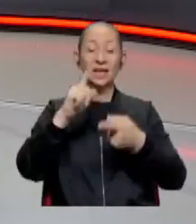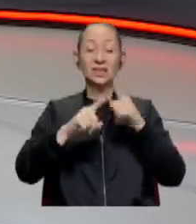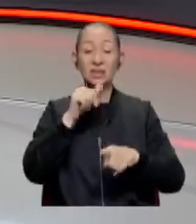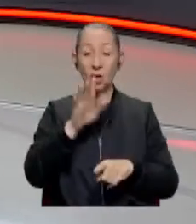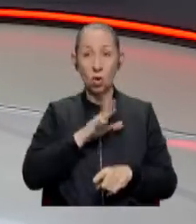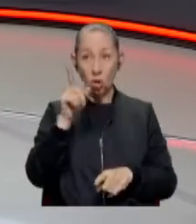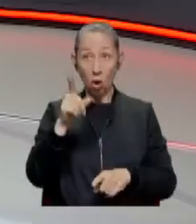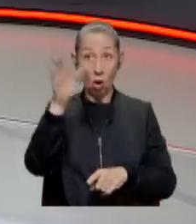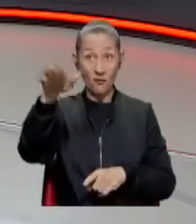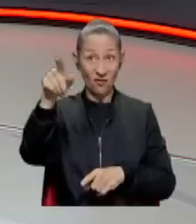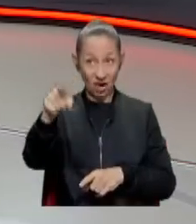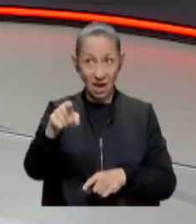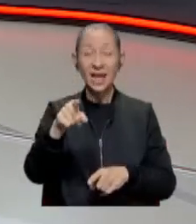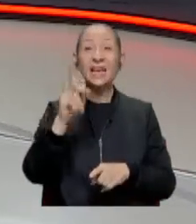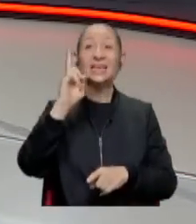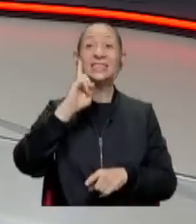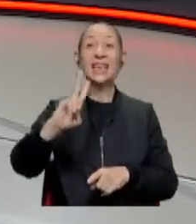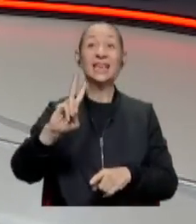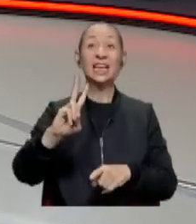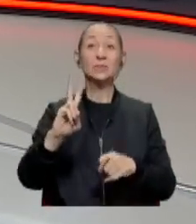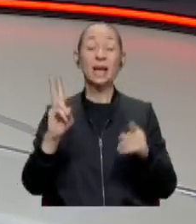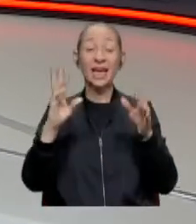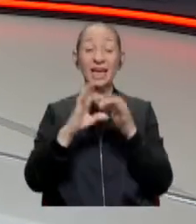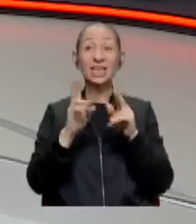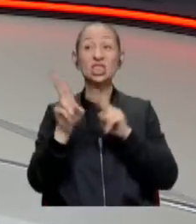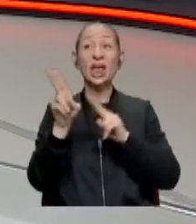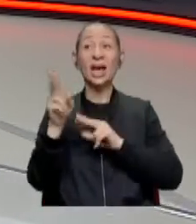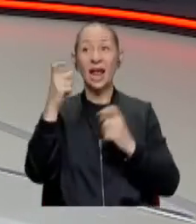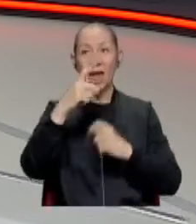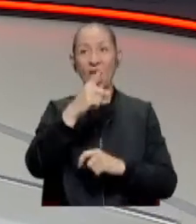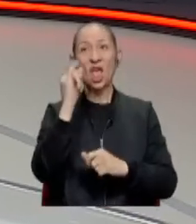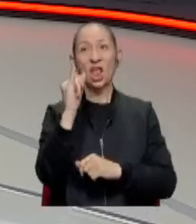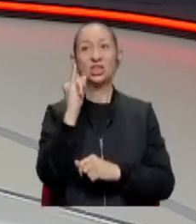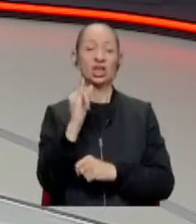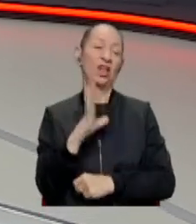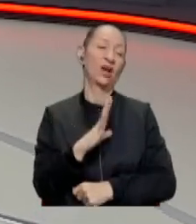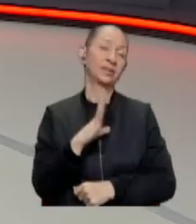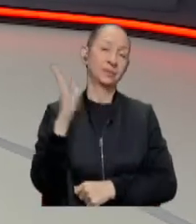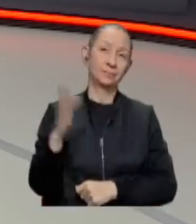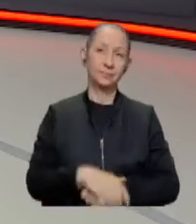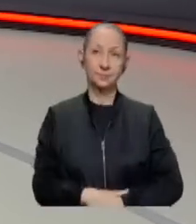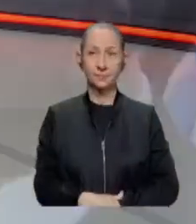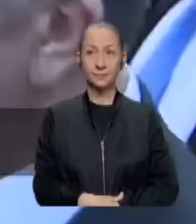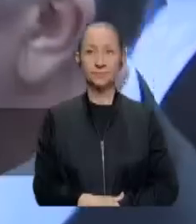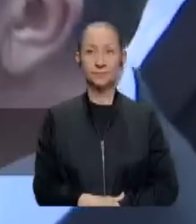Kılıçdaroğlu oradaydı zenginleşme üzerinden Çanakkale'de eleştirileri vardı